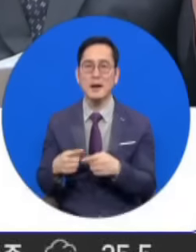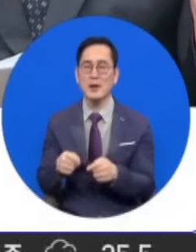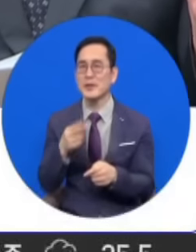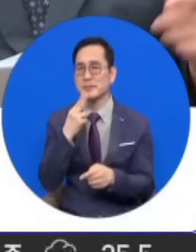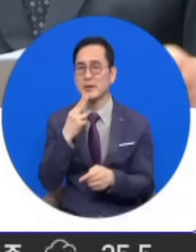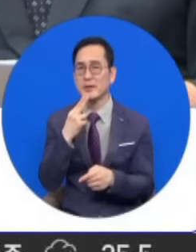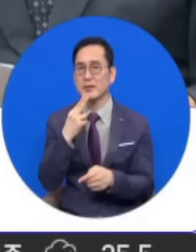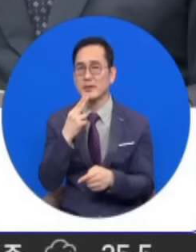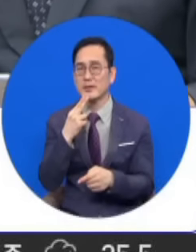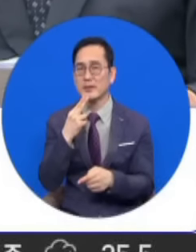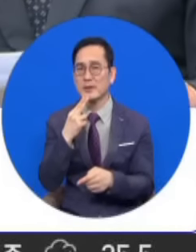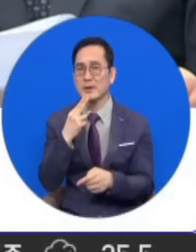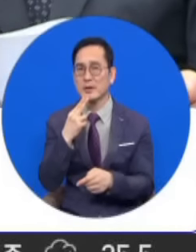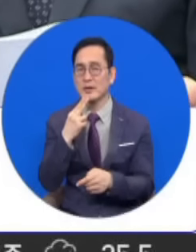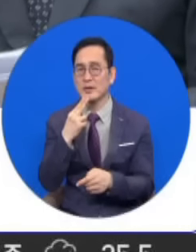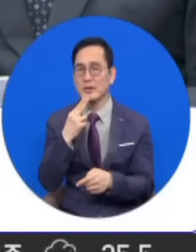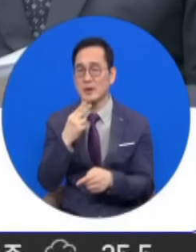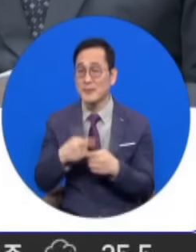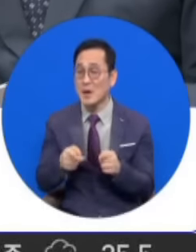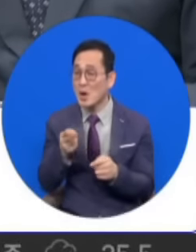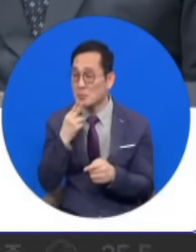수밖에 없는 얘기죠. 특히 선거 과정에서